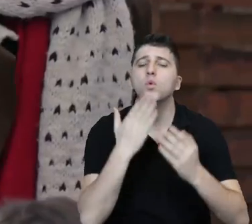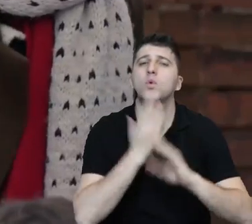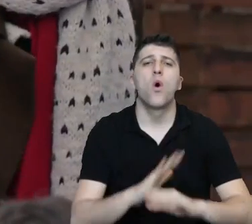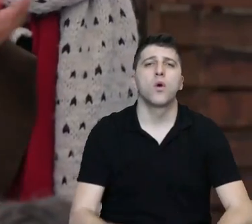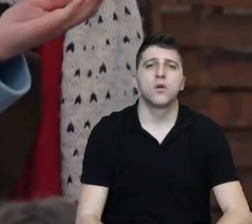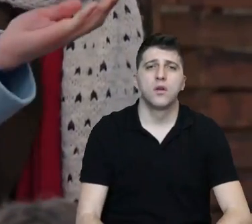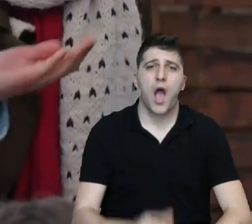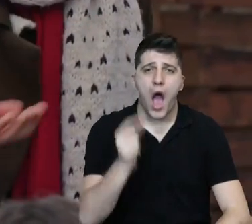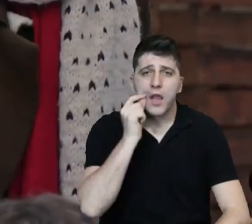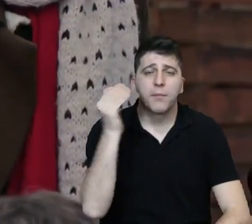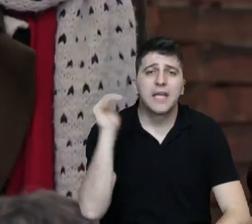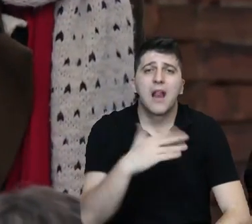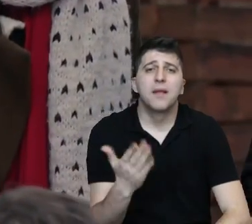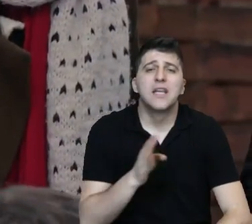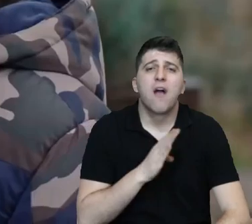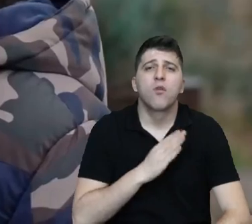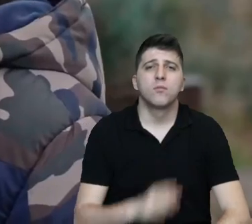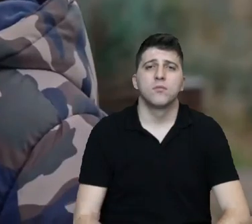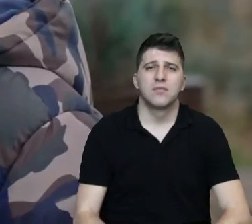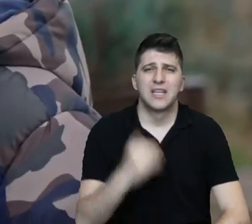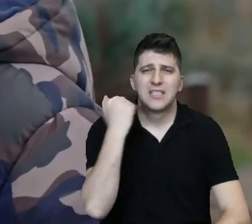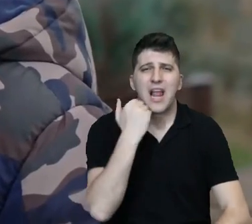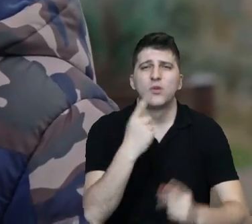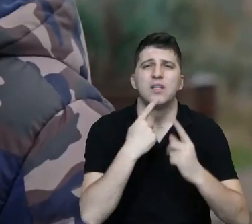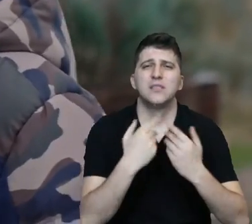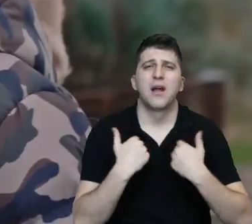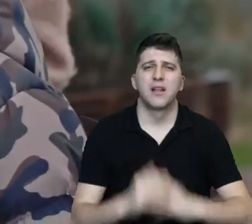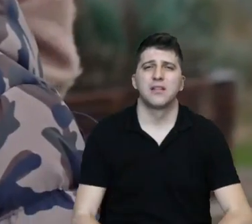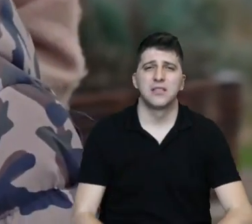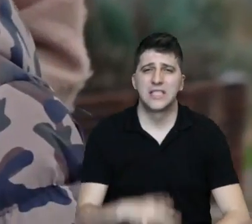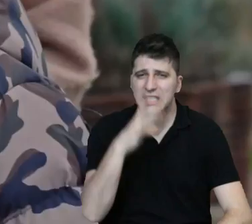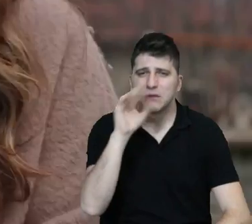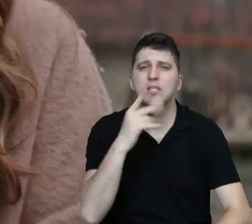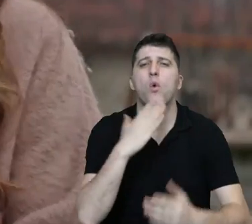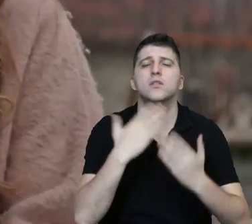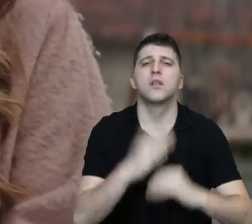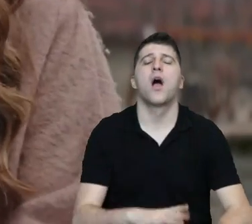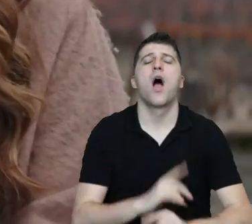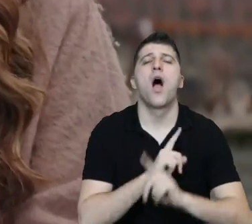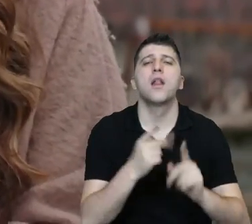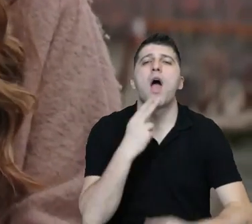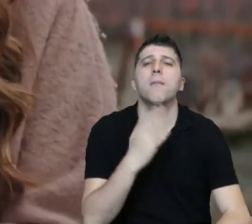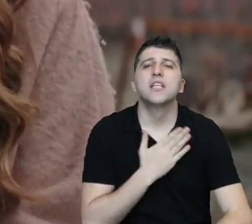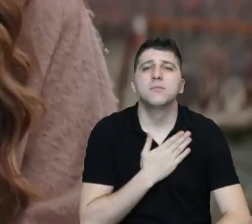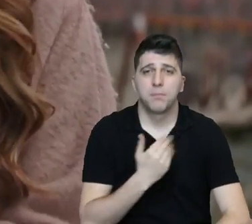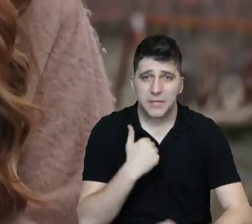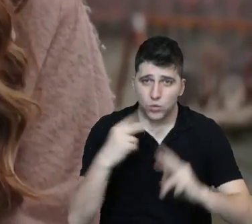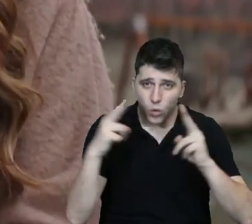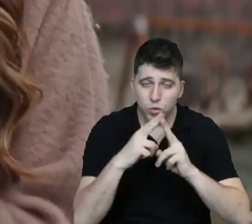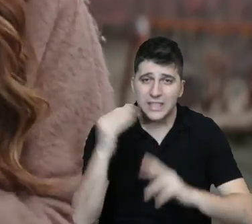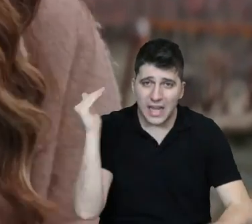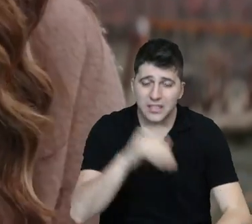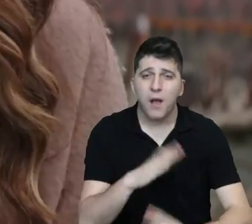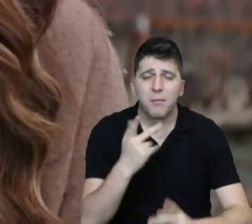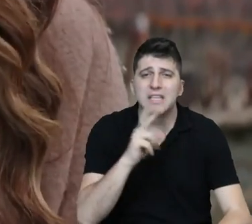Yok! Adamlar gelmedi yavrum. Yalan söylediniz bana. Kimse yoktu zaten. Hayır ablacığım biz görüştük